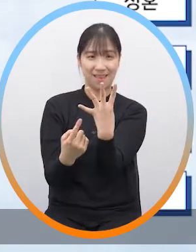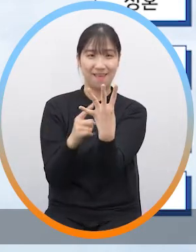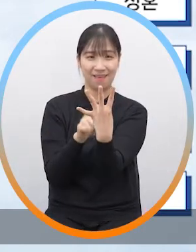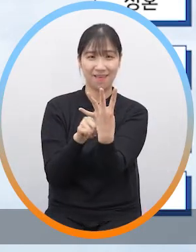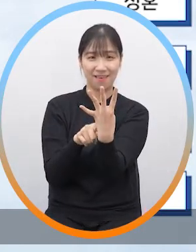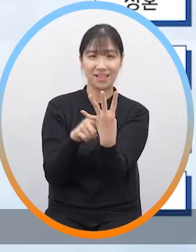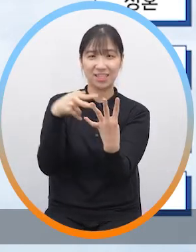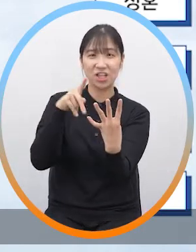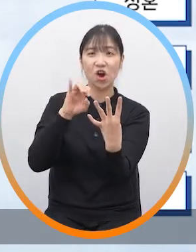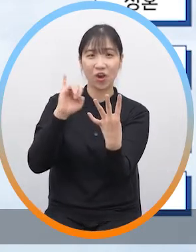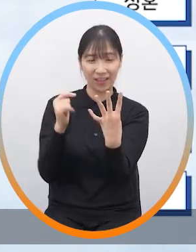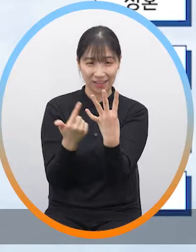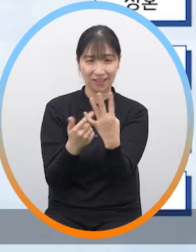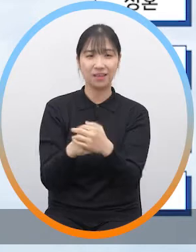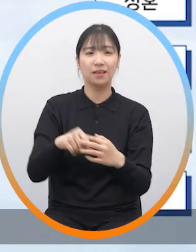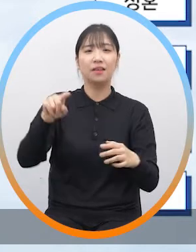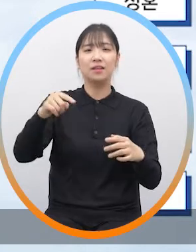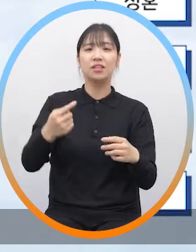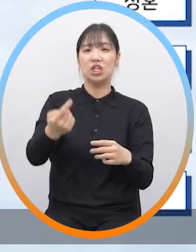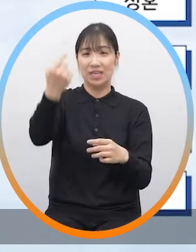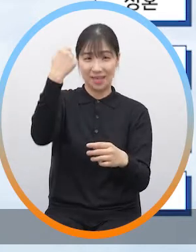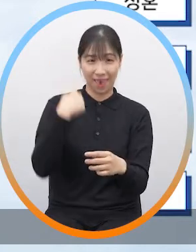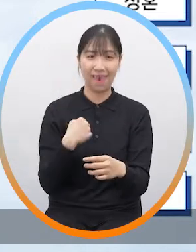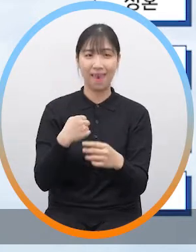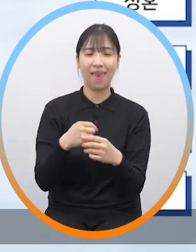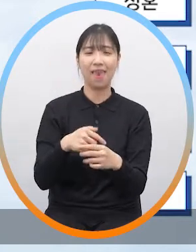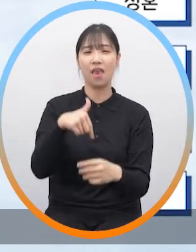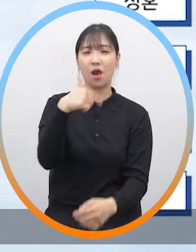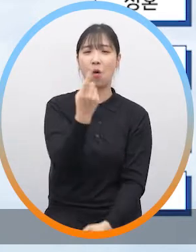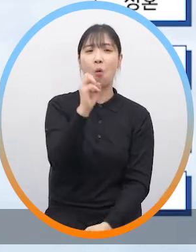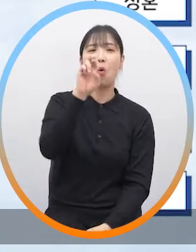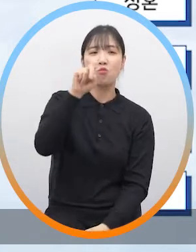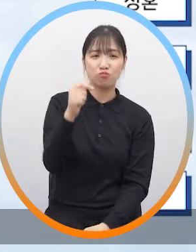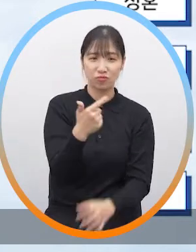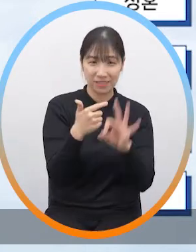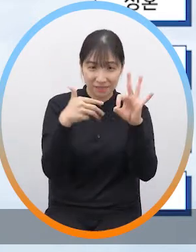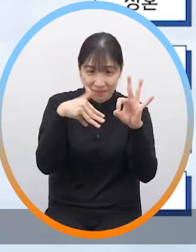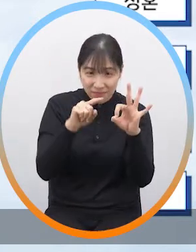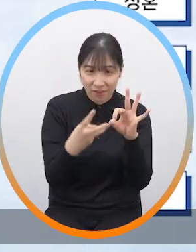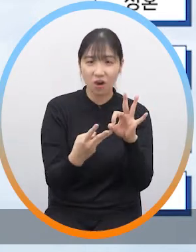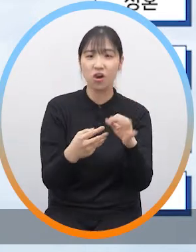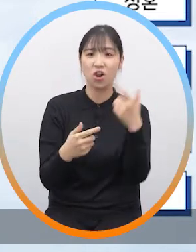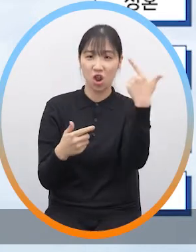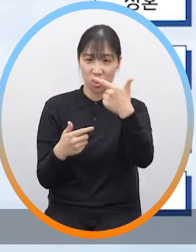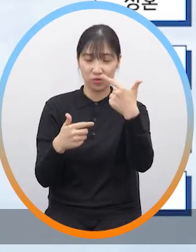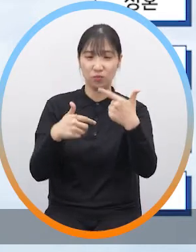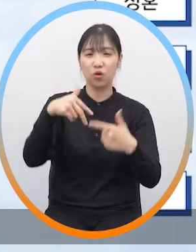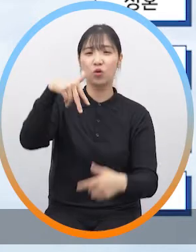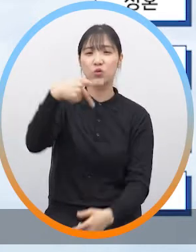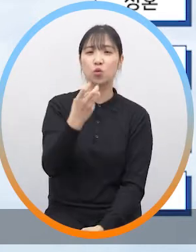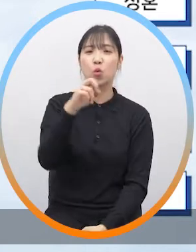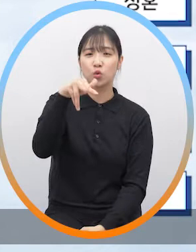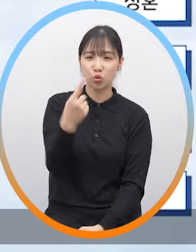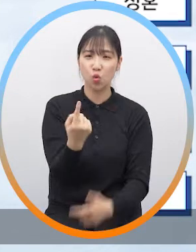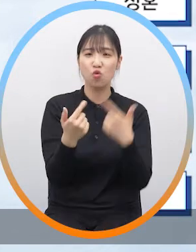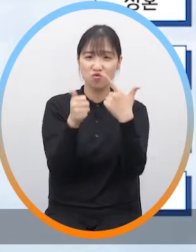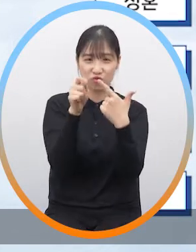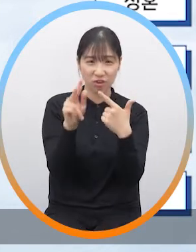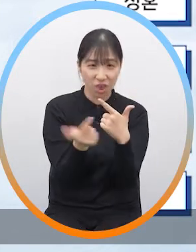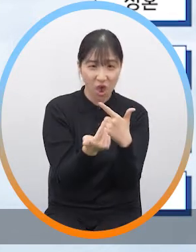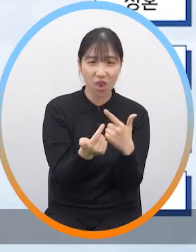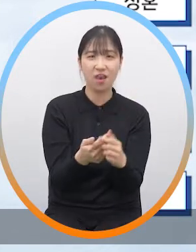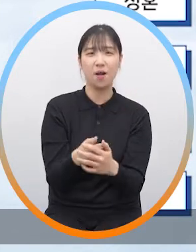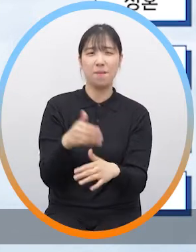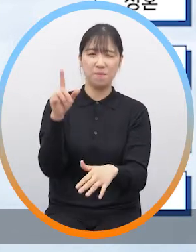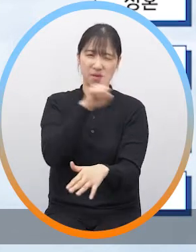그 4명의 성인입니다. 그 뒤에가 위에가 공문 10철, 그 밑에 6분이 송조 6현,